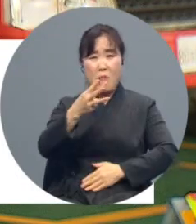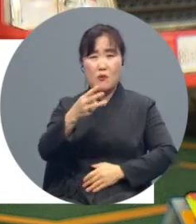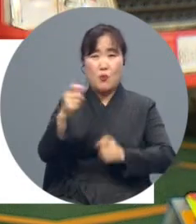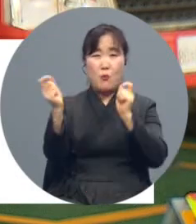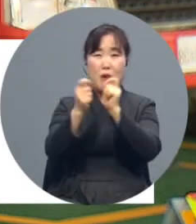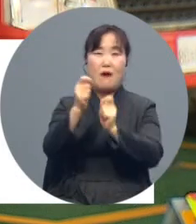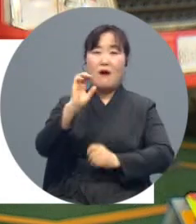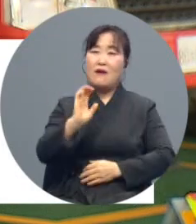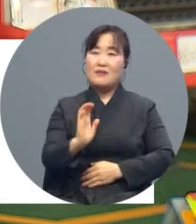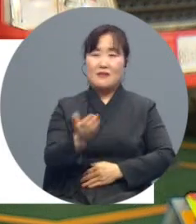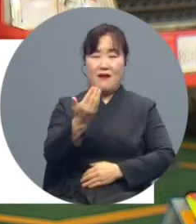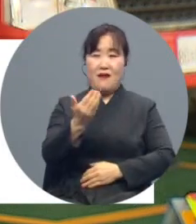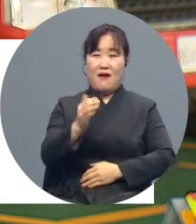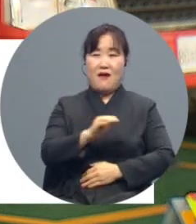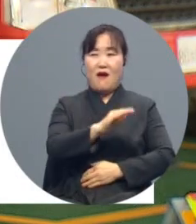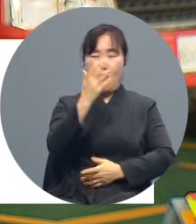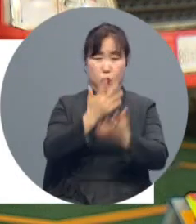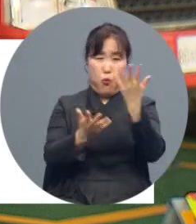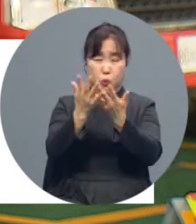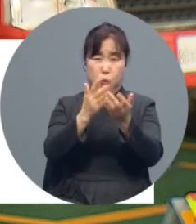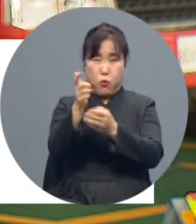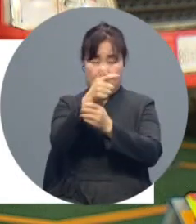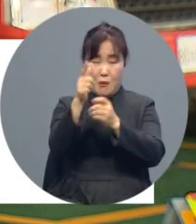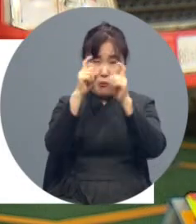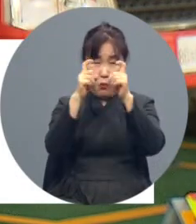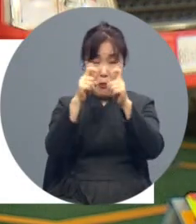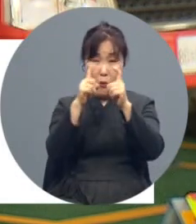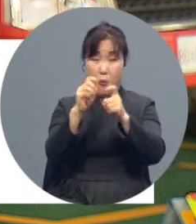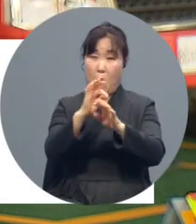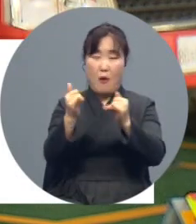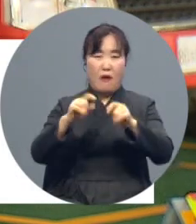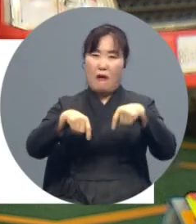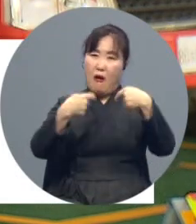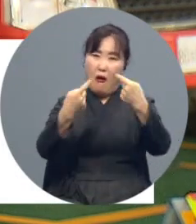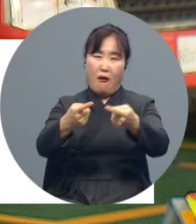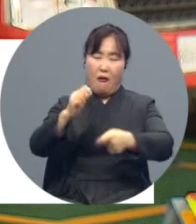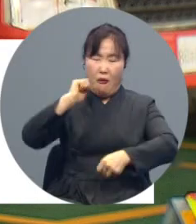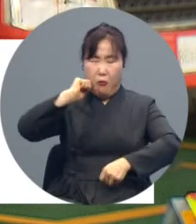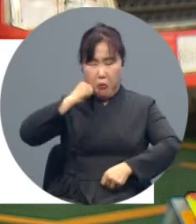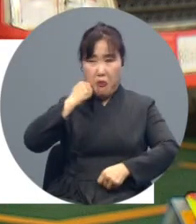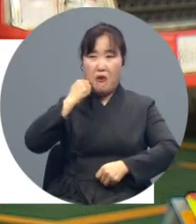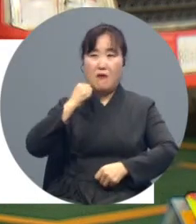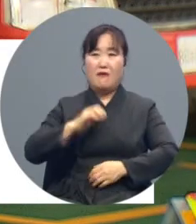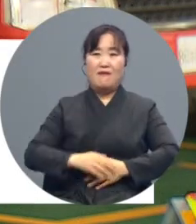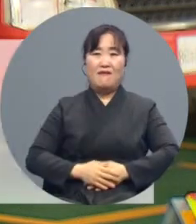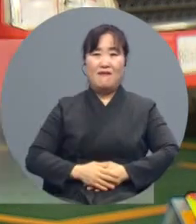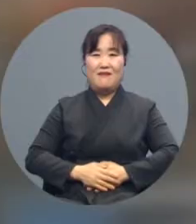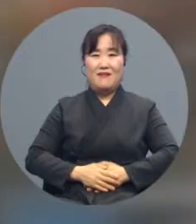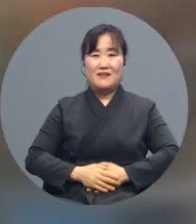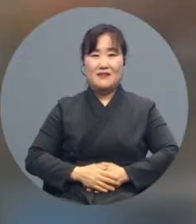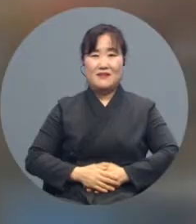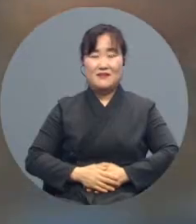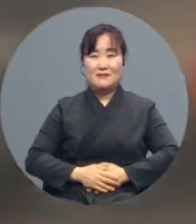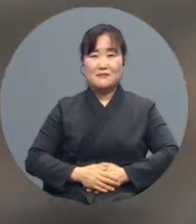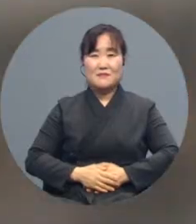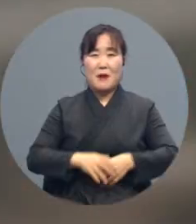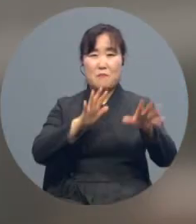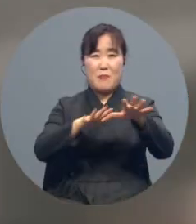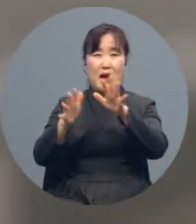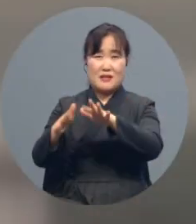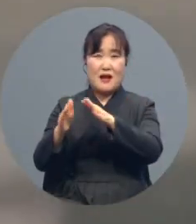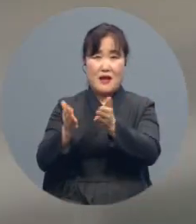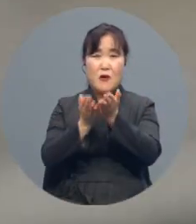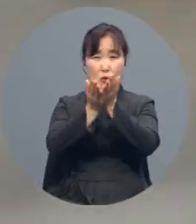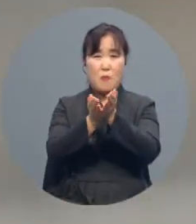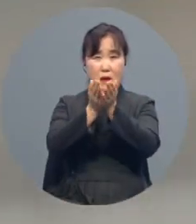300도 가까이 그 저희들 그 열 화사 카메라로 확인하니 대원들이 그 진입할 수 없는 정도의 수준이었습니다. 바다에